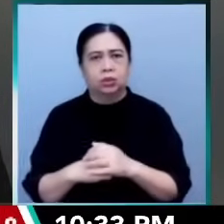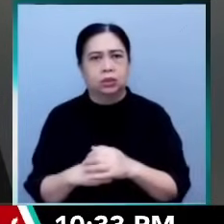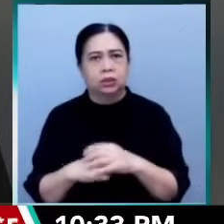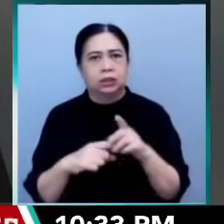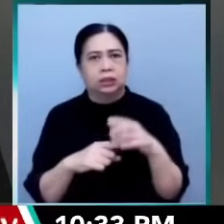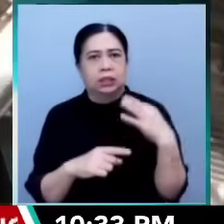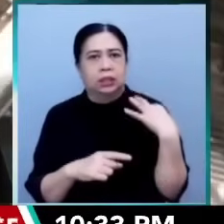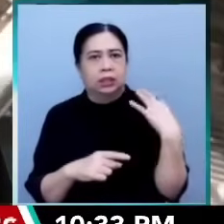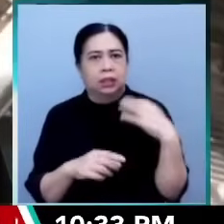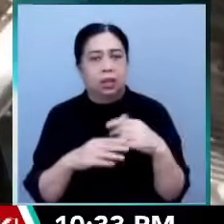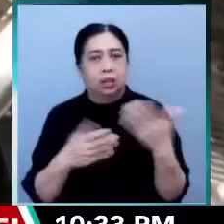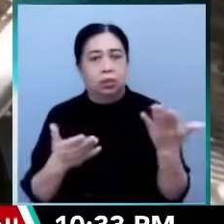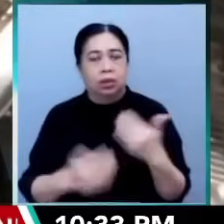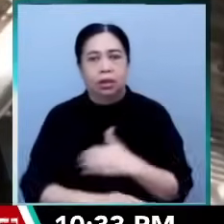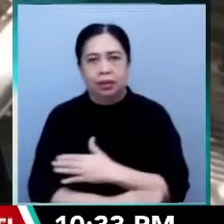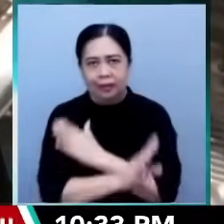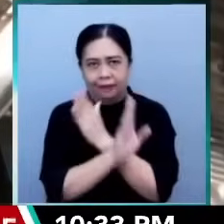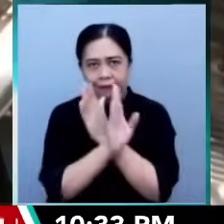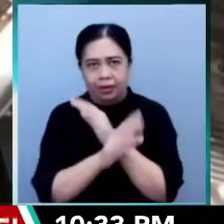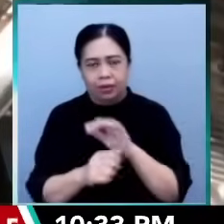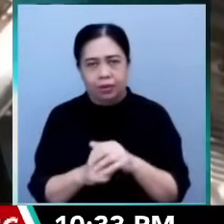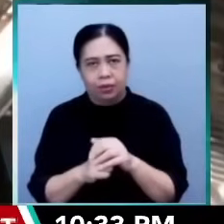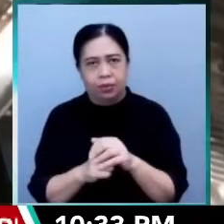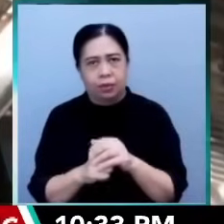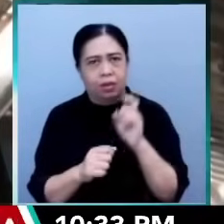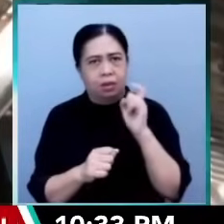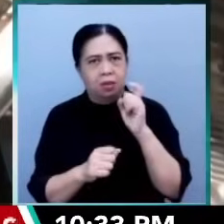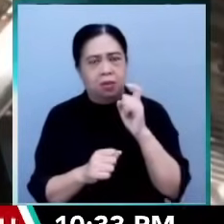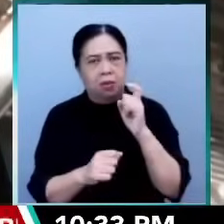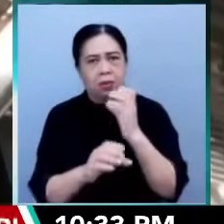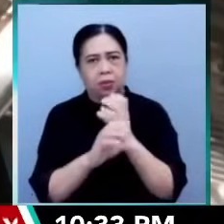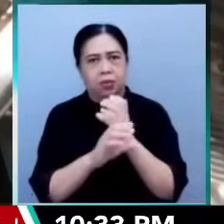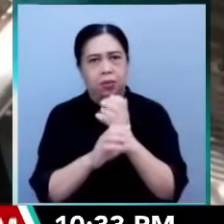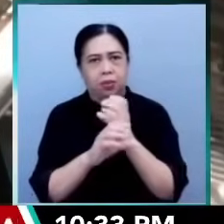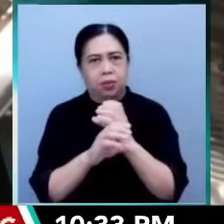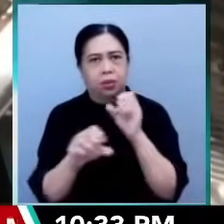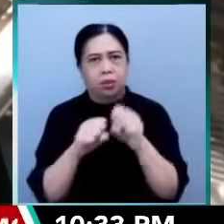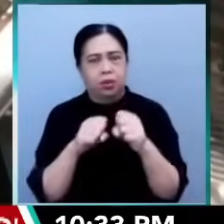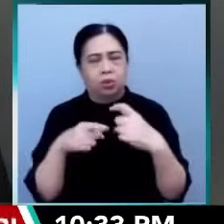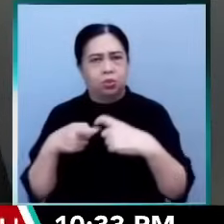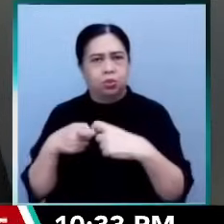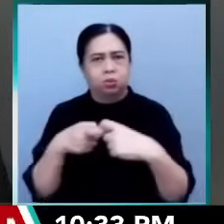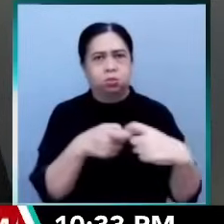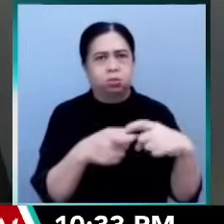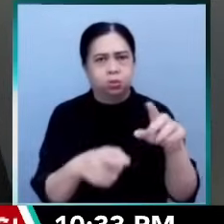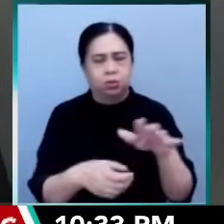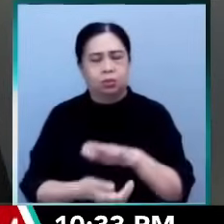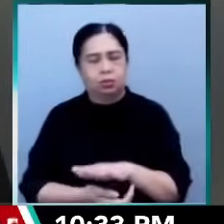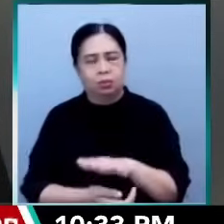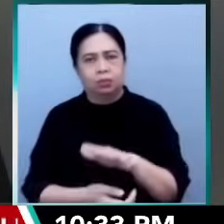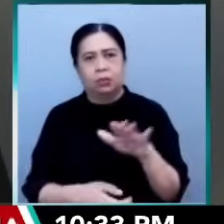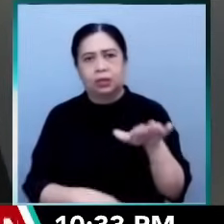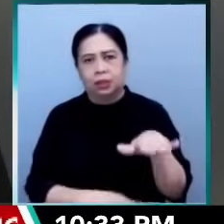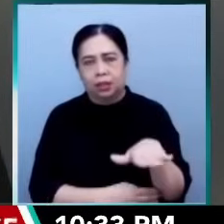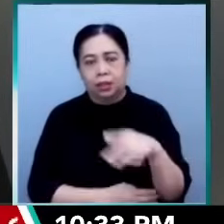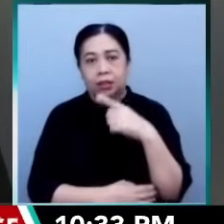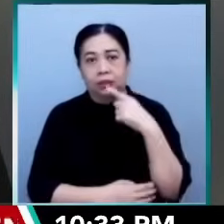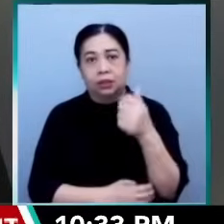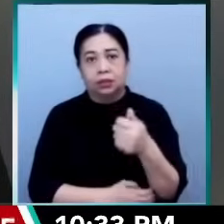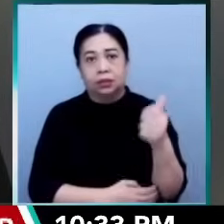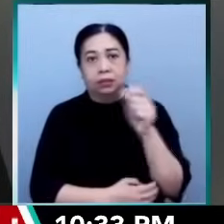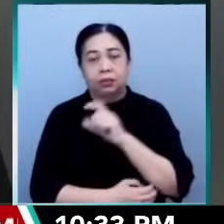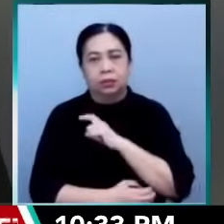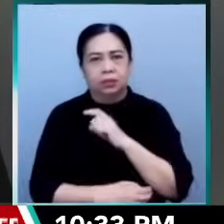sa Davao City. Bumilis ang takbo ng kotse, kaya nakaladkad pa ang bata. Ayon sa otoridad,